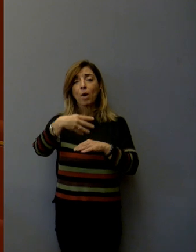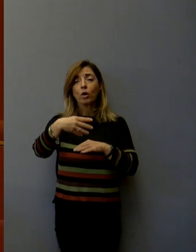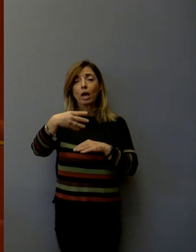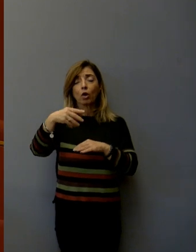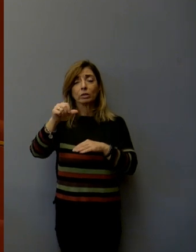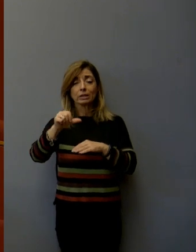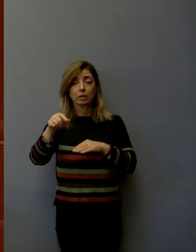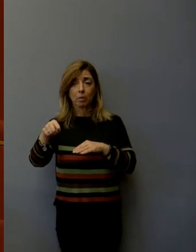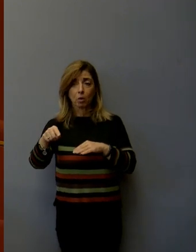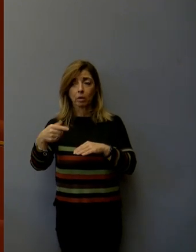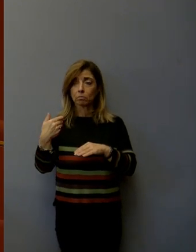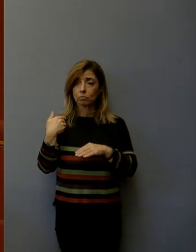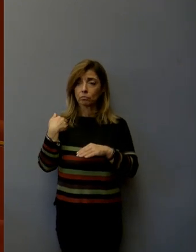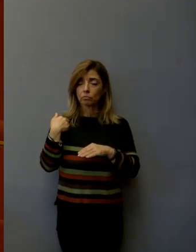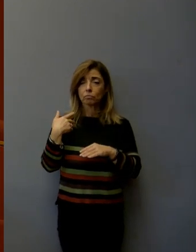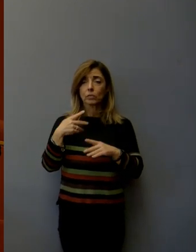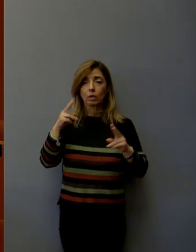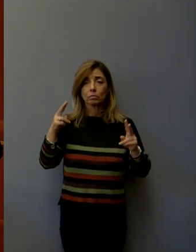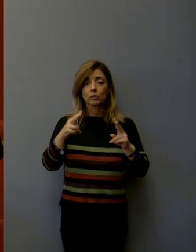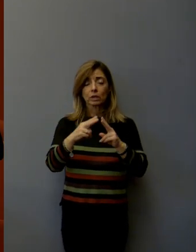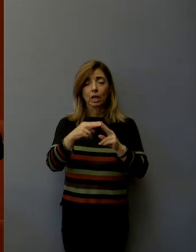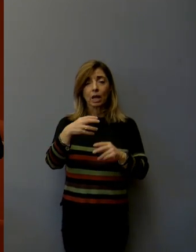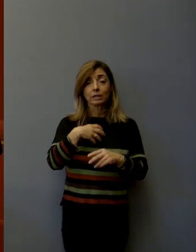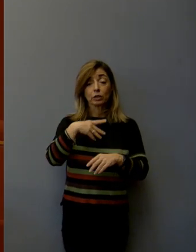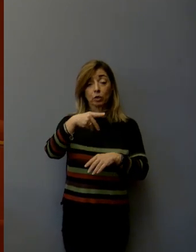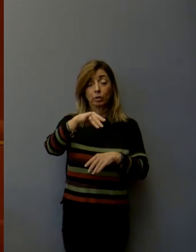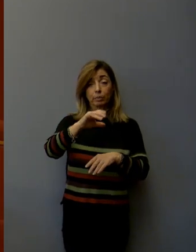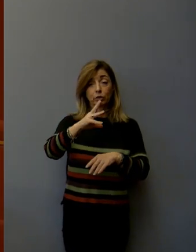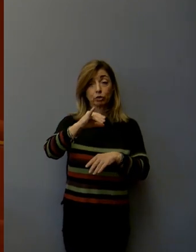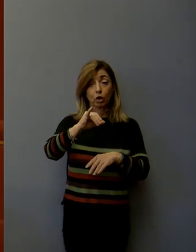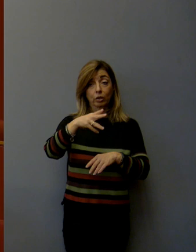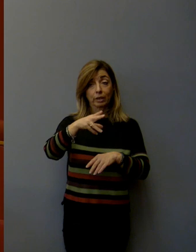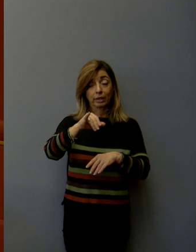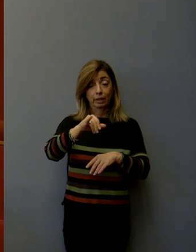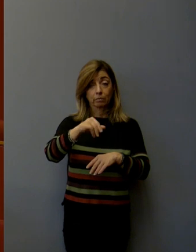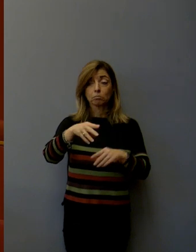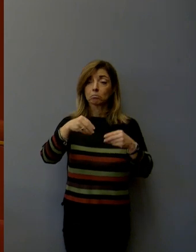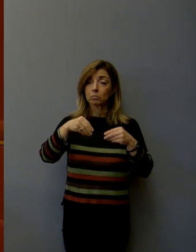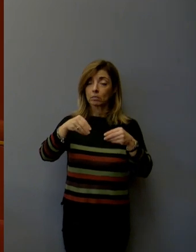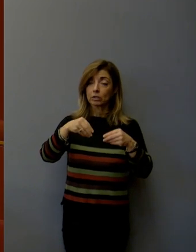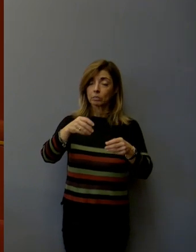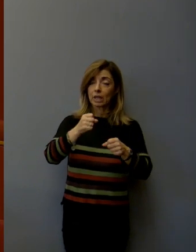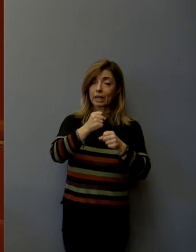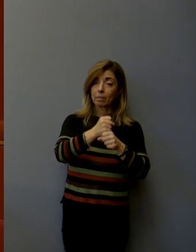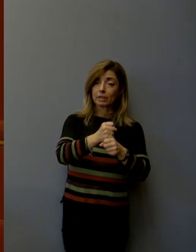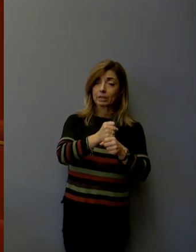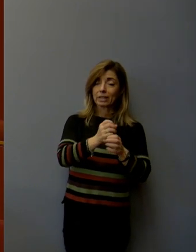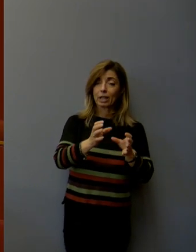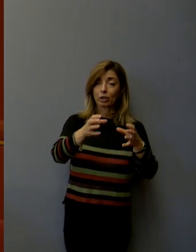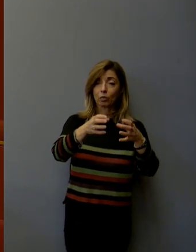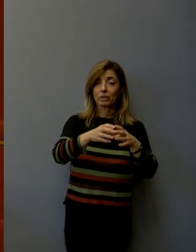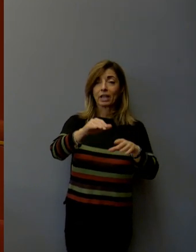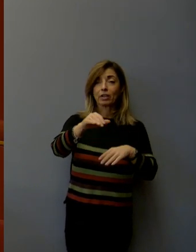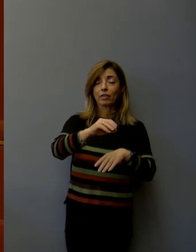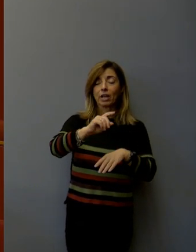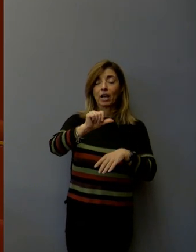assessore Piciocchi avevano partecipato sia rappresentanti dei comitati di via